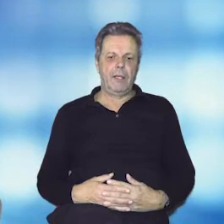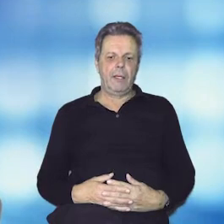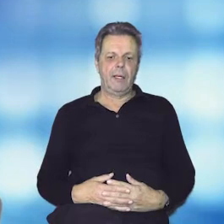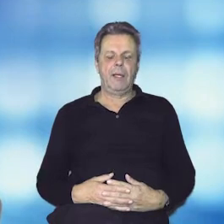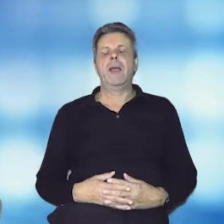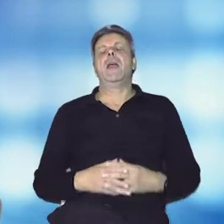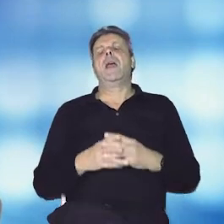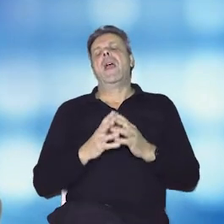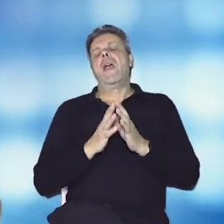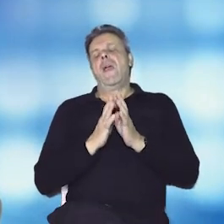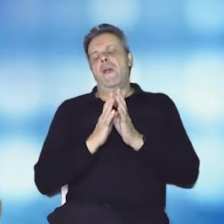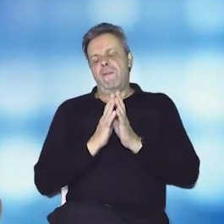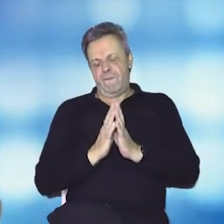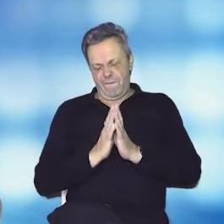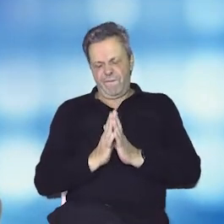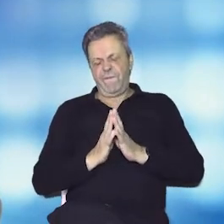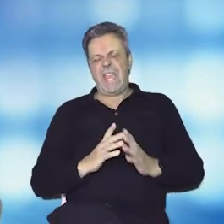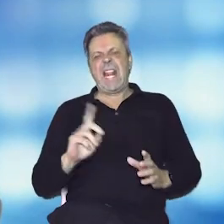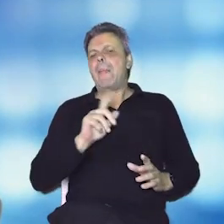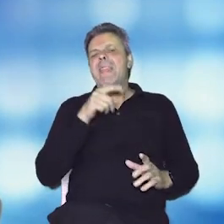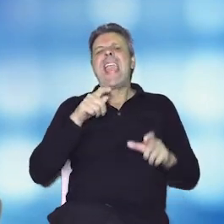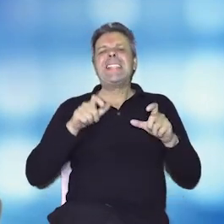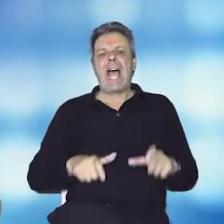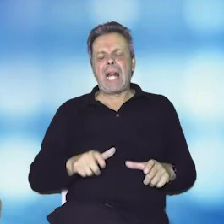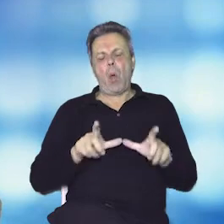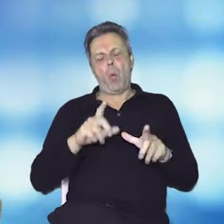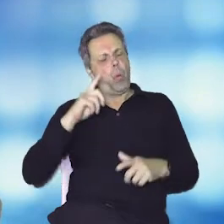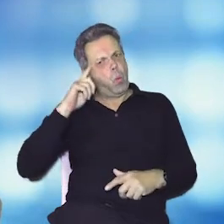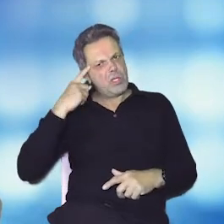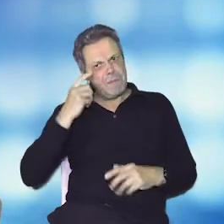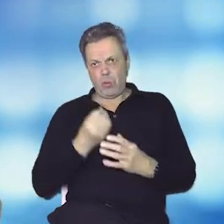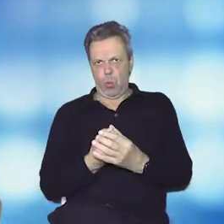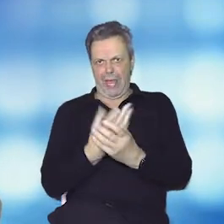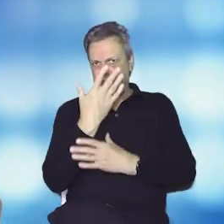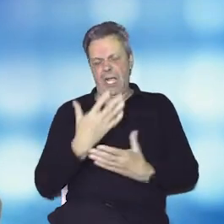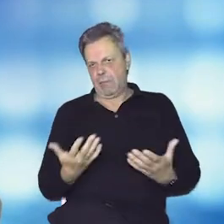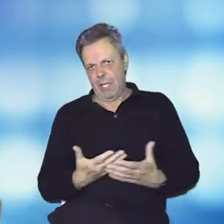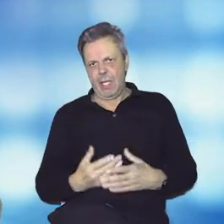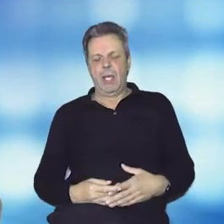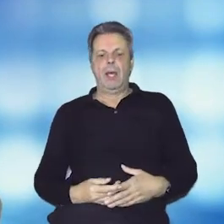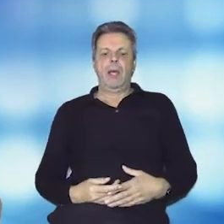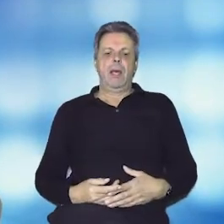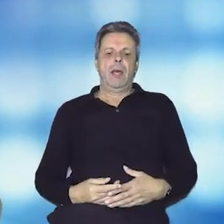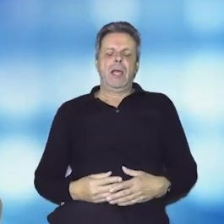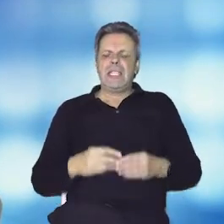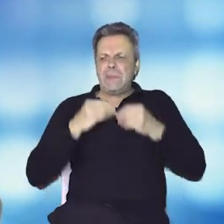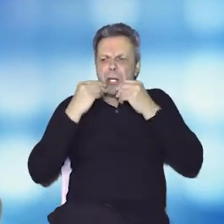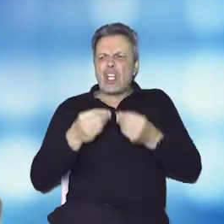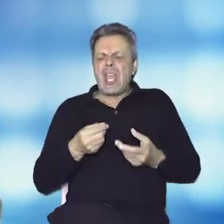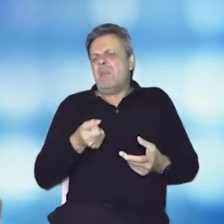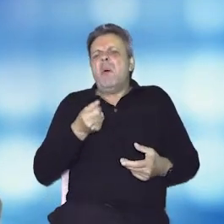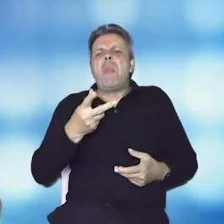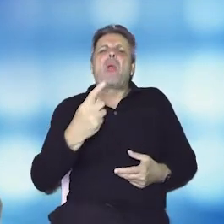mormonska vjera nije baš tako stara u smislu nastanka. Mm-hmm. Hajde, ispričajte nam u